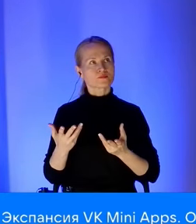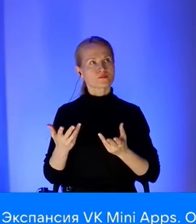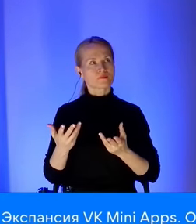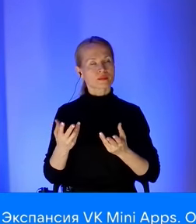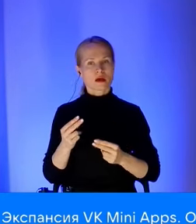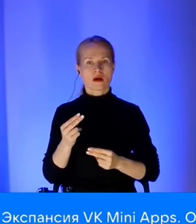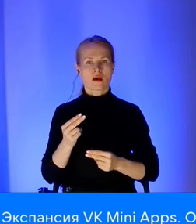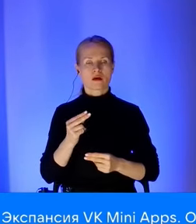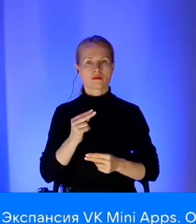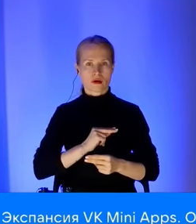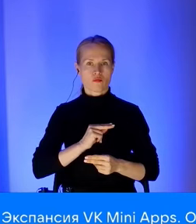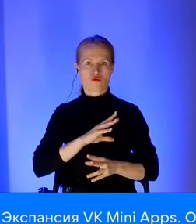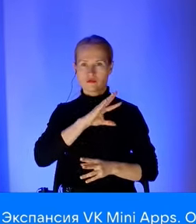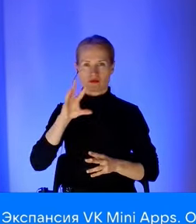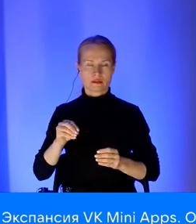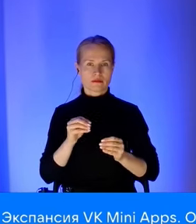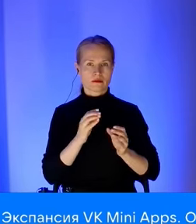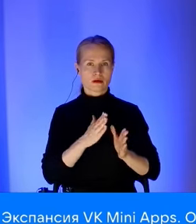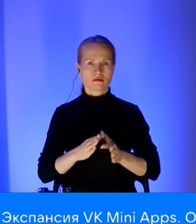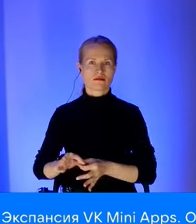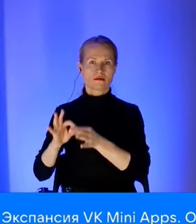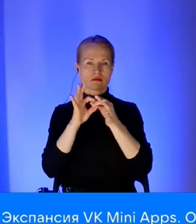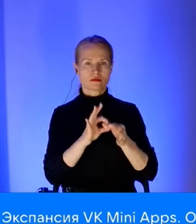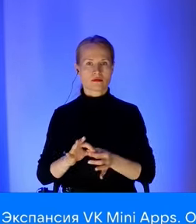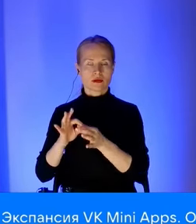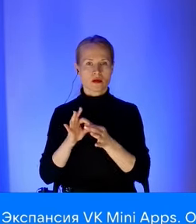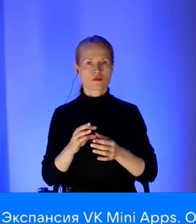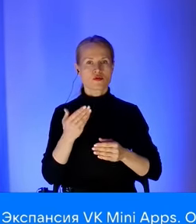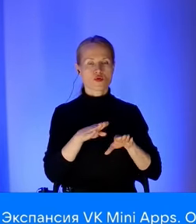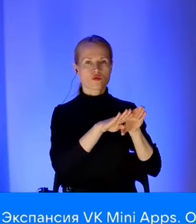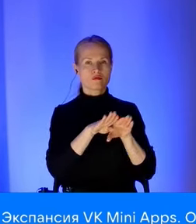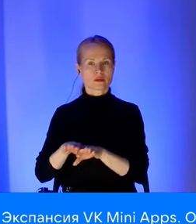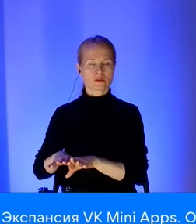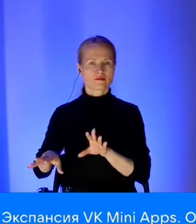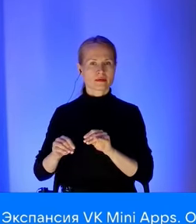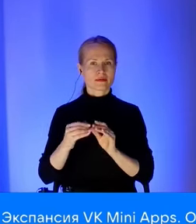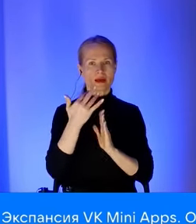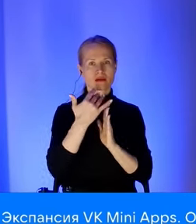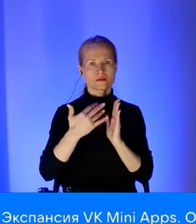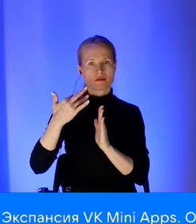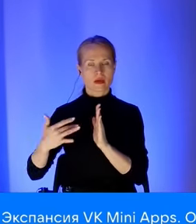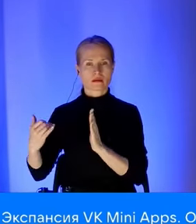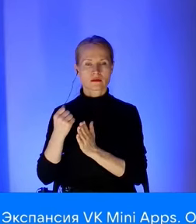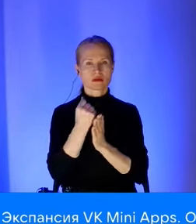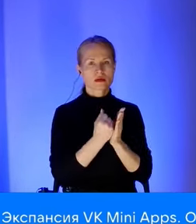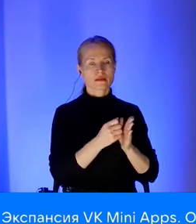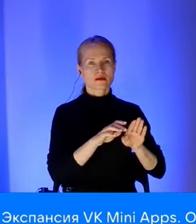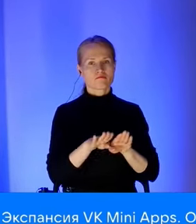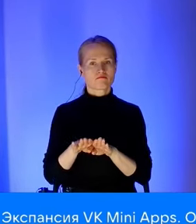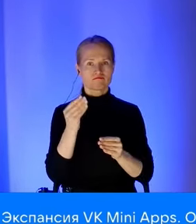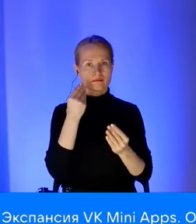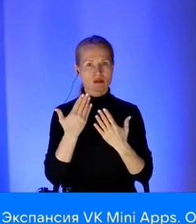обеспечить работоспособность вообще всей системы, ее унифицировать все интерфейсы, стандартизировать подходы